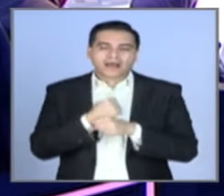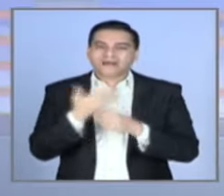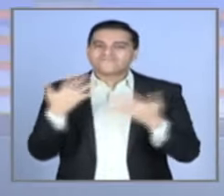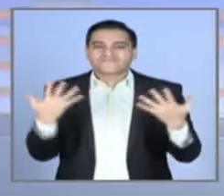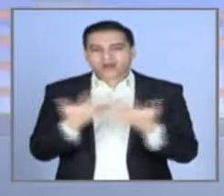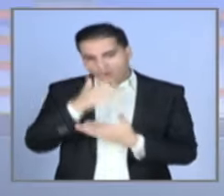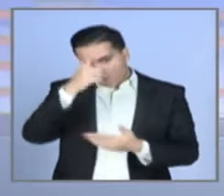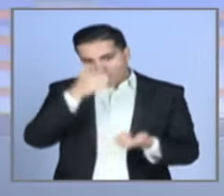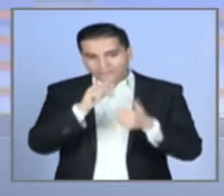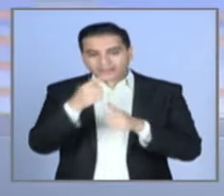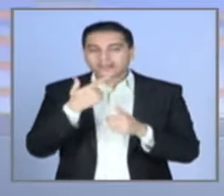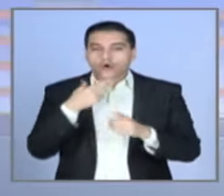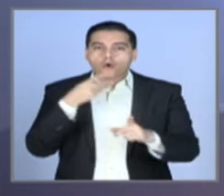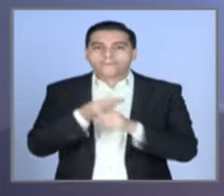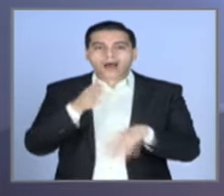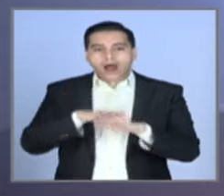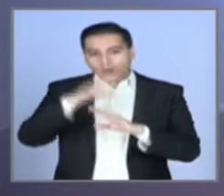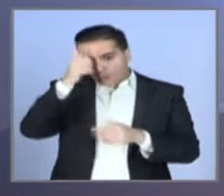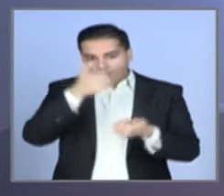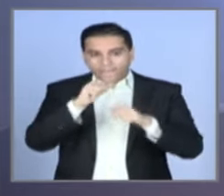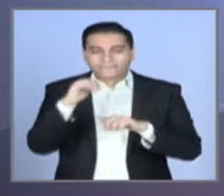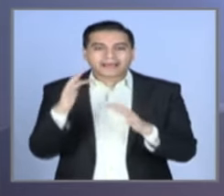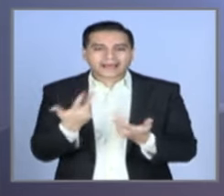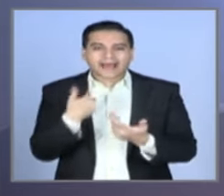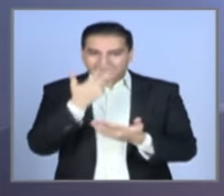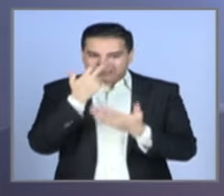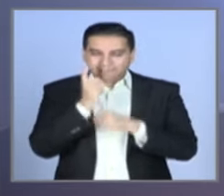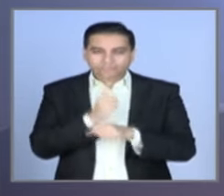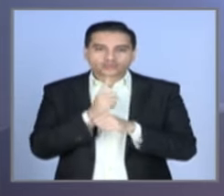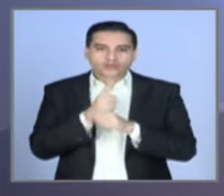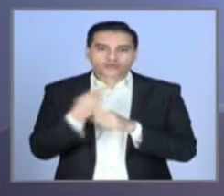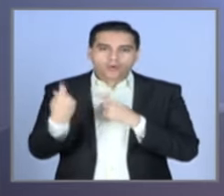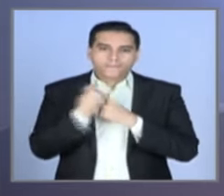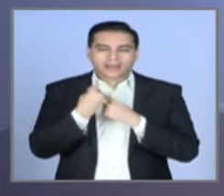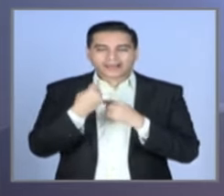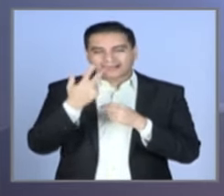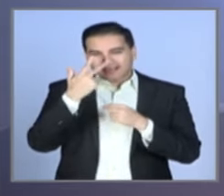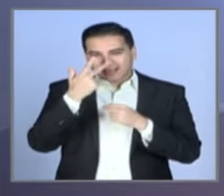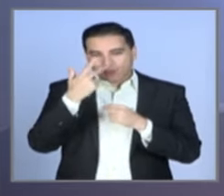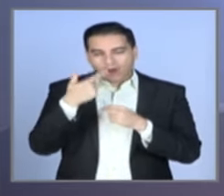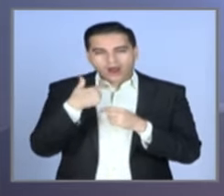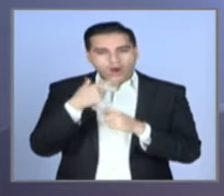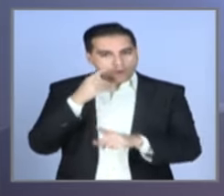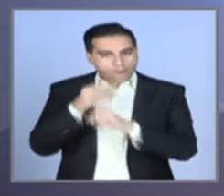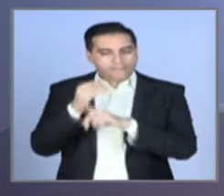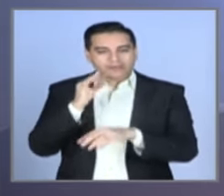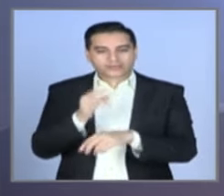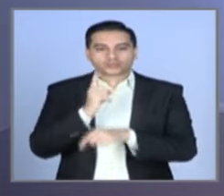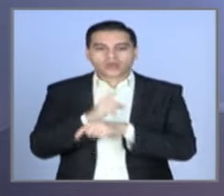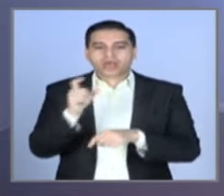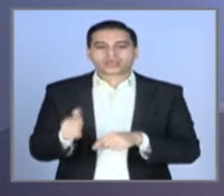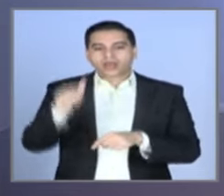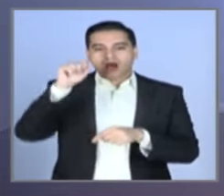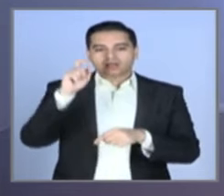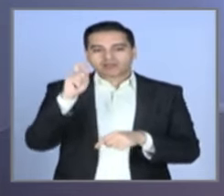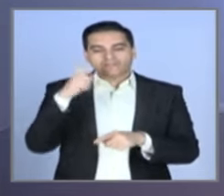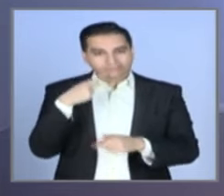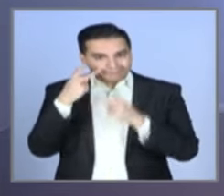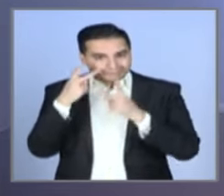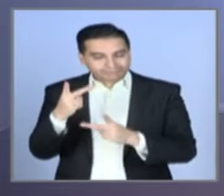فيها كيمياء. ايه اللي حببك في الكيمياء؟ هو الصراحه كان مدرس في ثالثه ثانوي اسمه مستر ناصف، هو